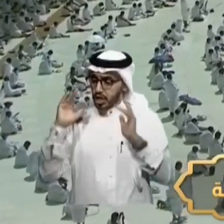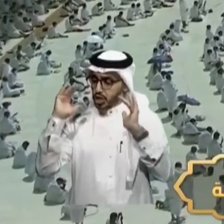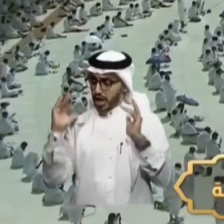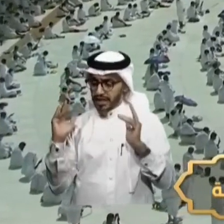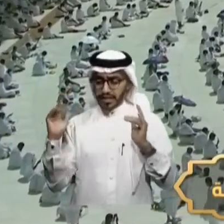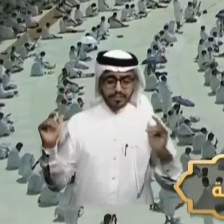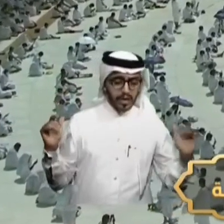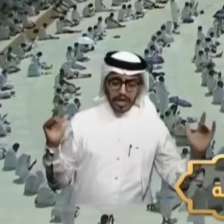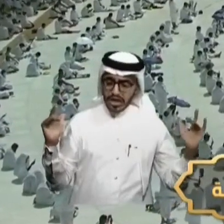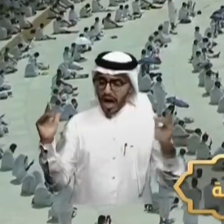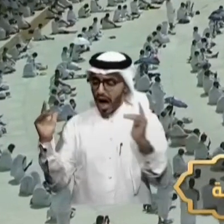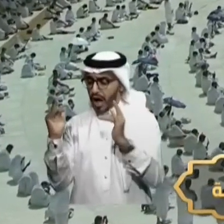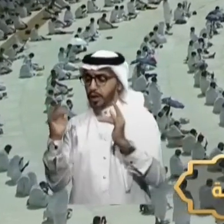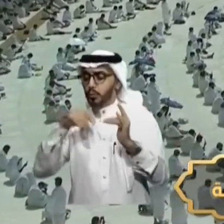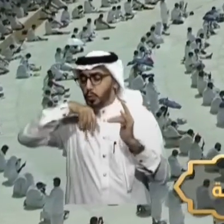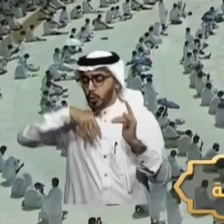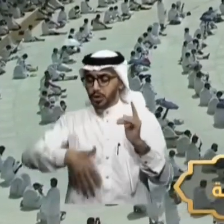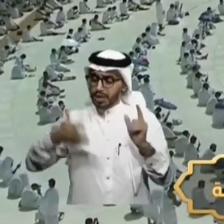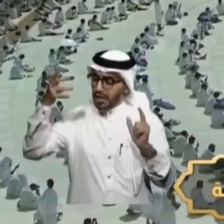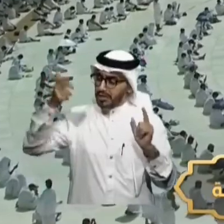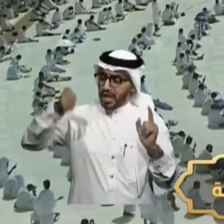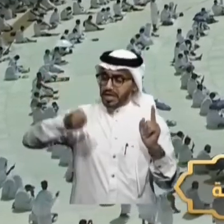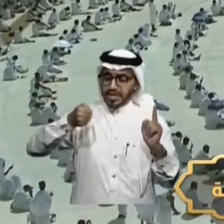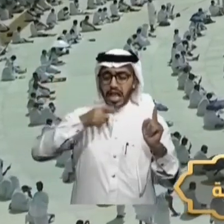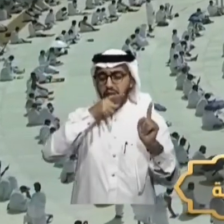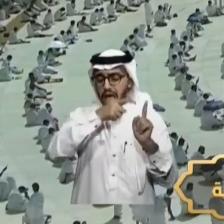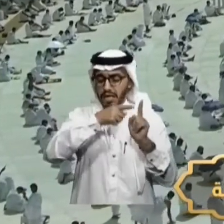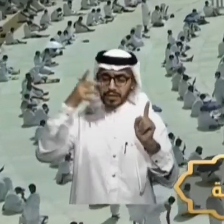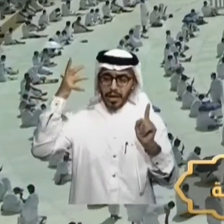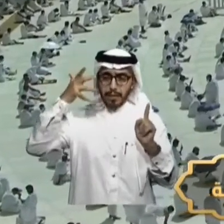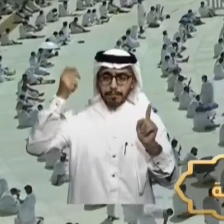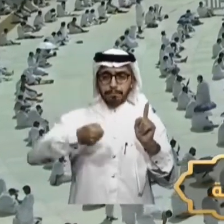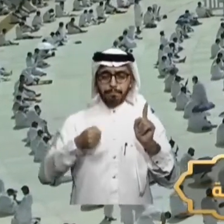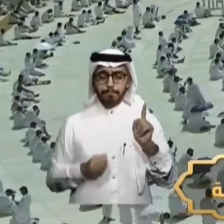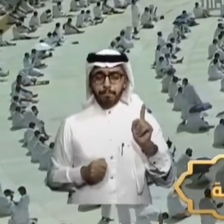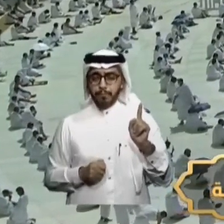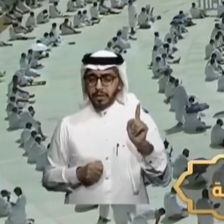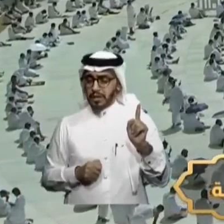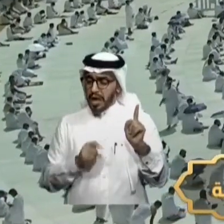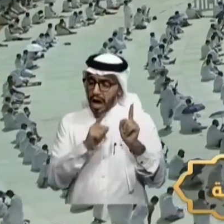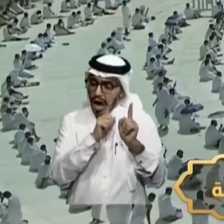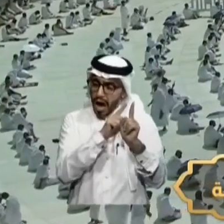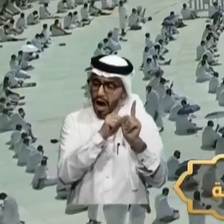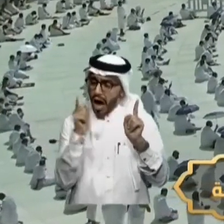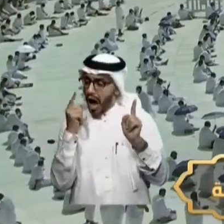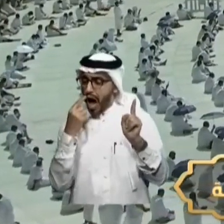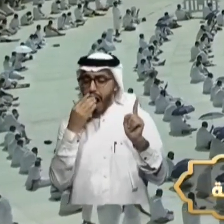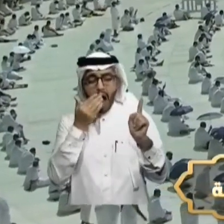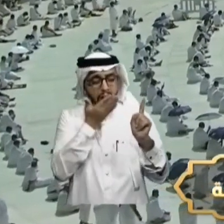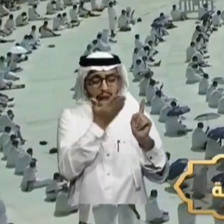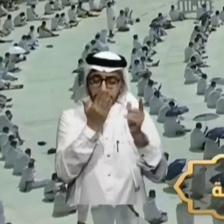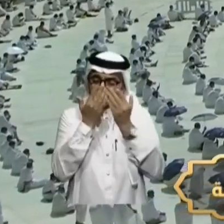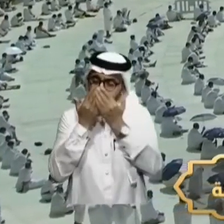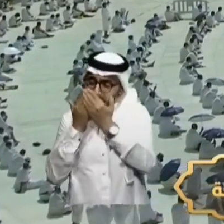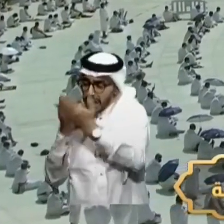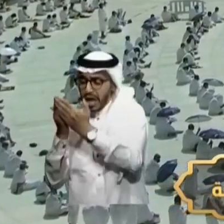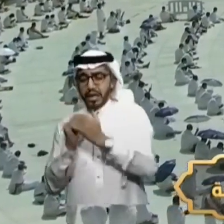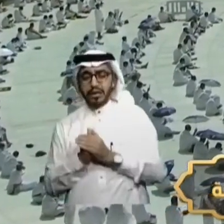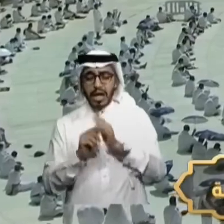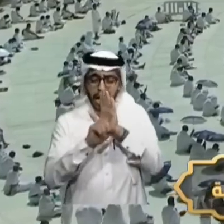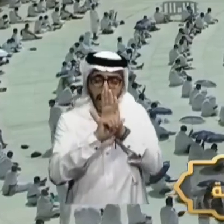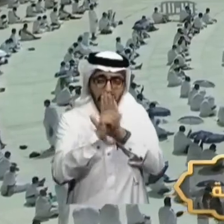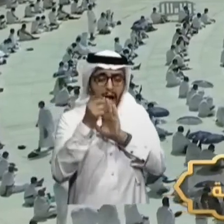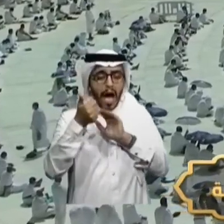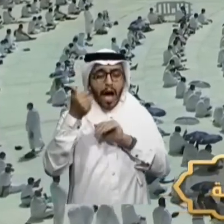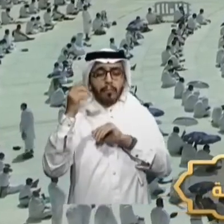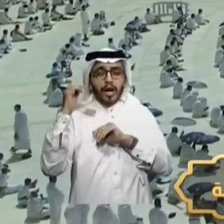فقعدت، فقعد إليها رسول الله صلى الله عليه وسلم حتى قضت حاجتها. أخرجه